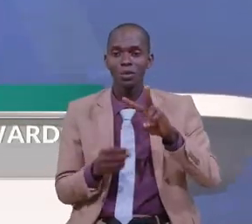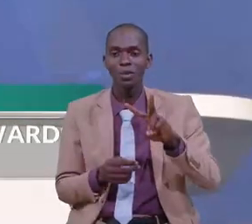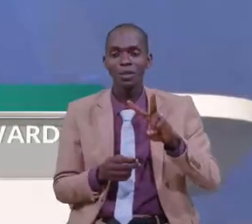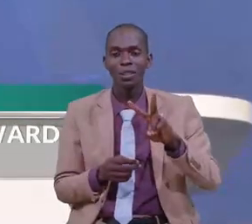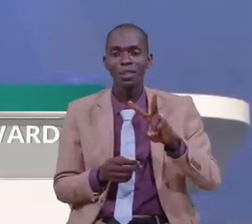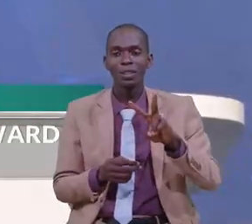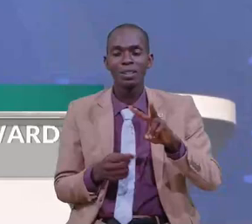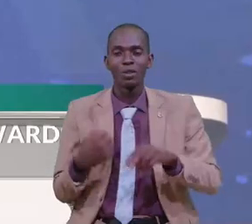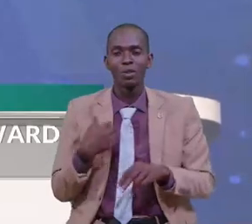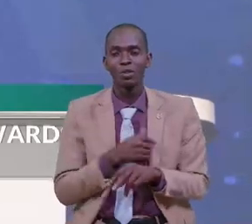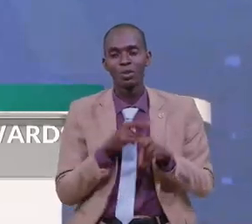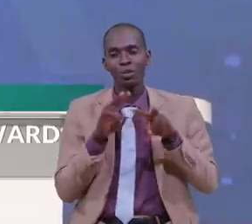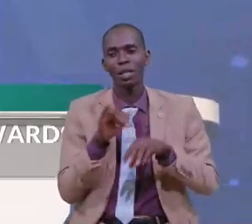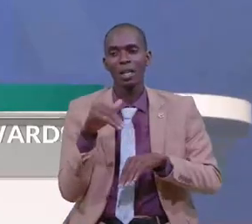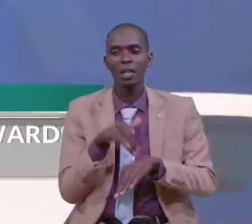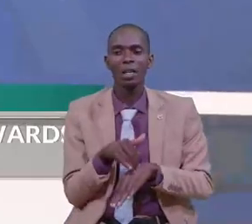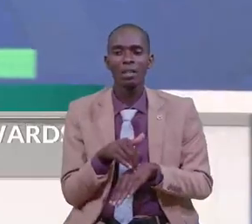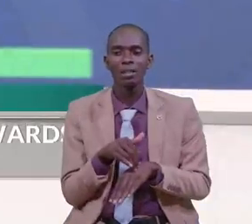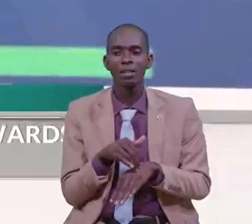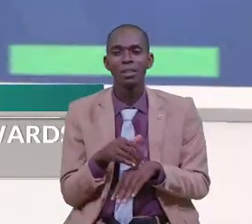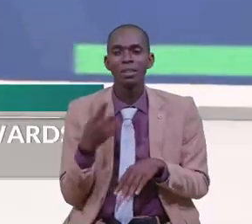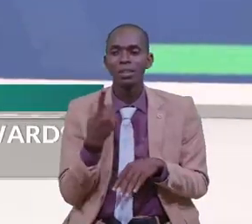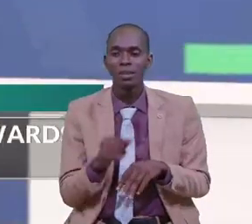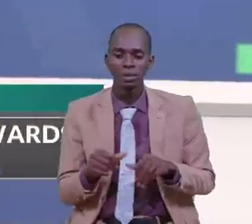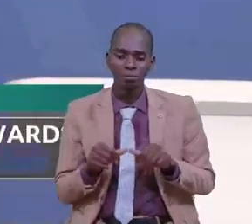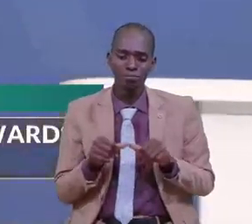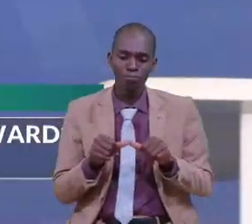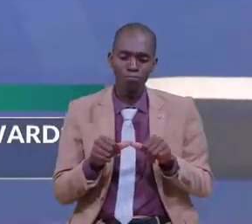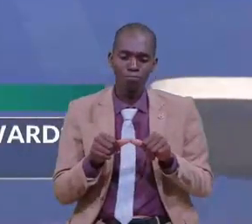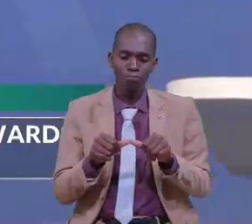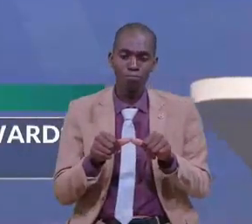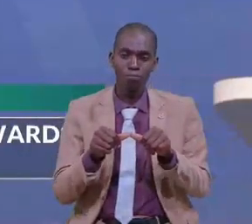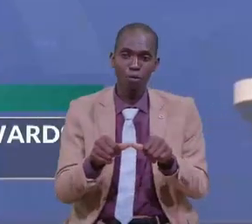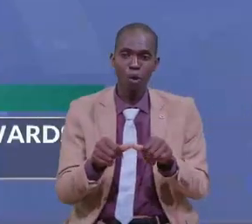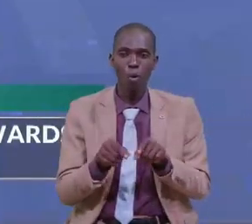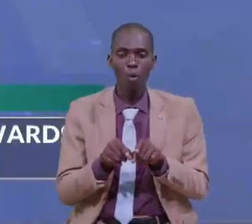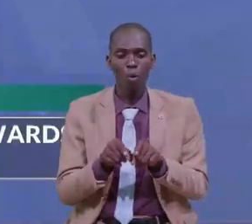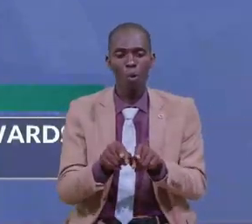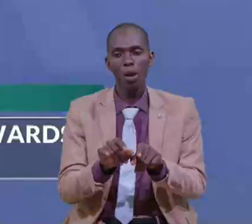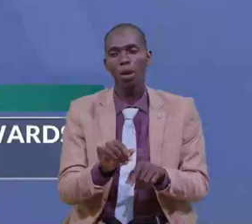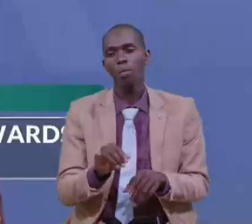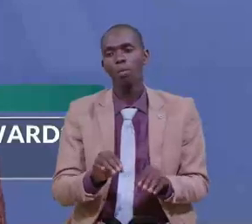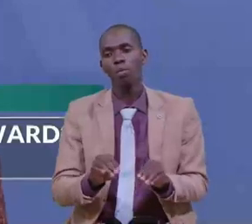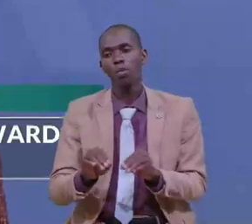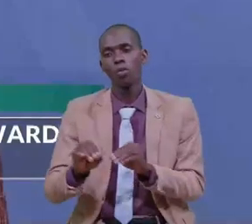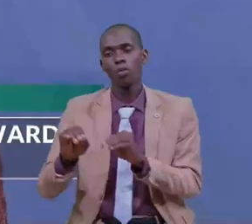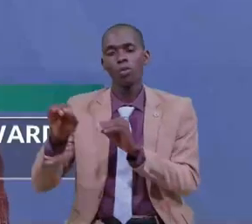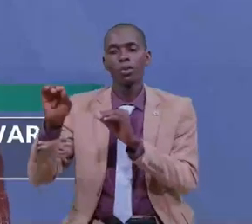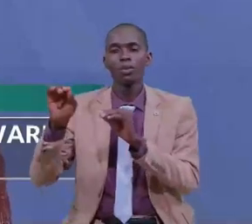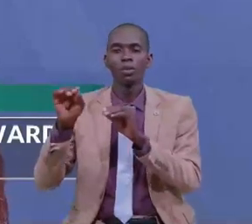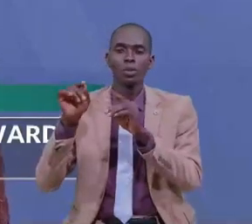Deuxième point, nous considérons la persévérance tout en